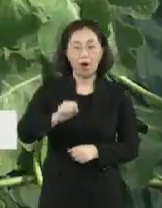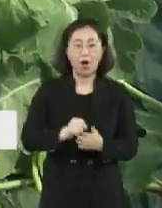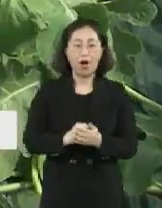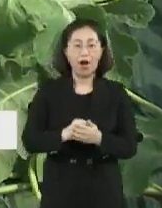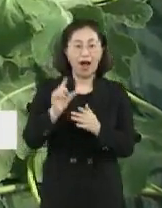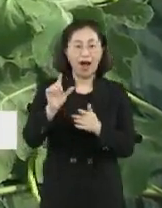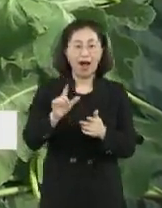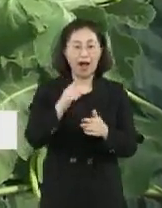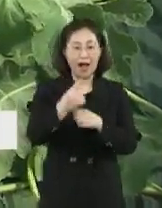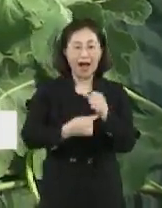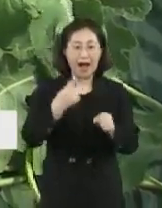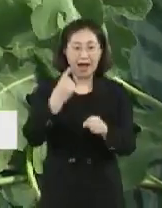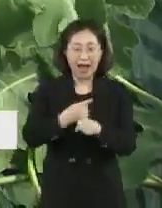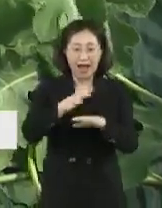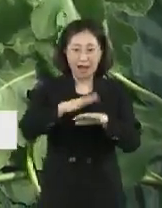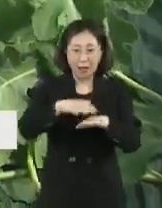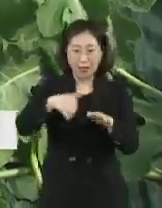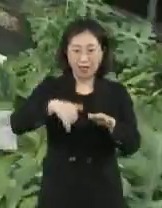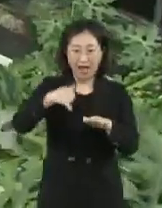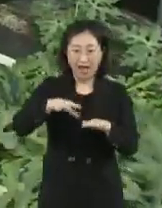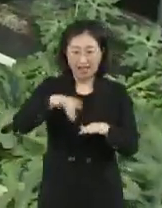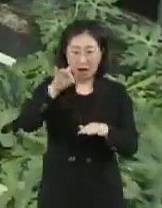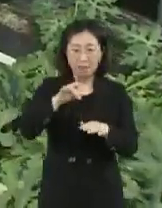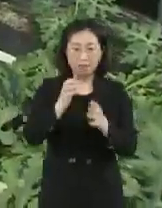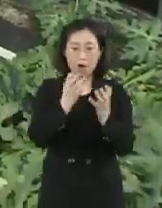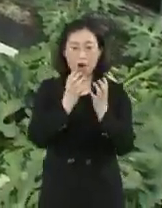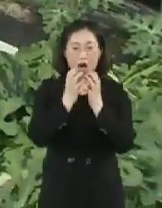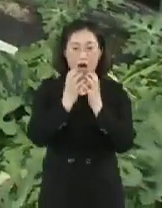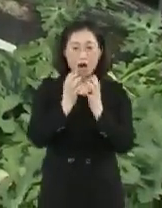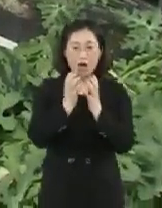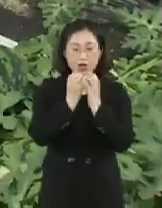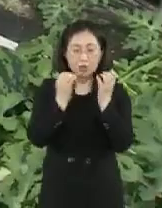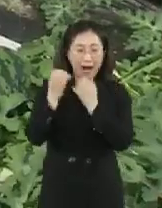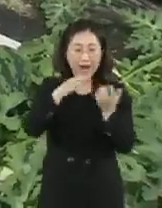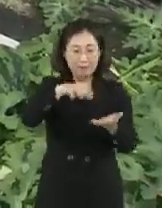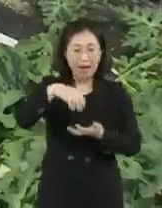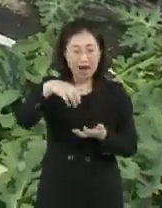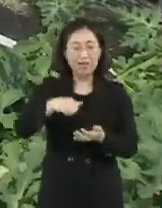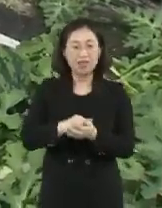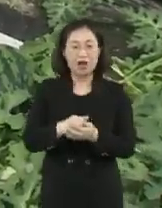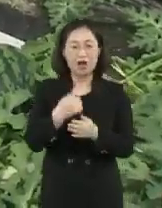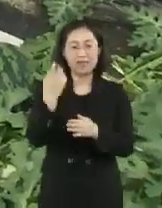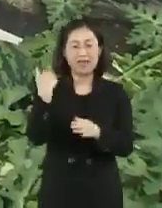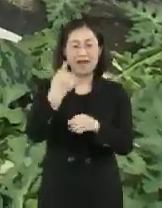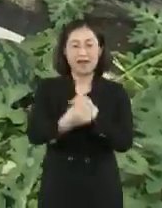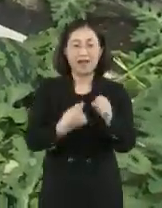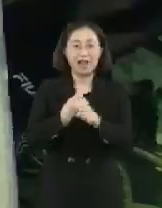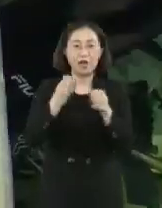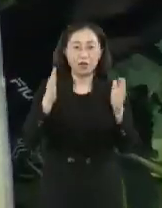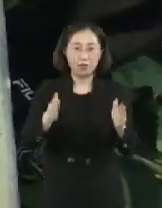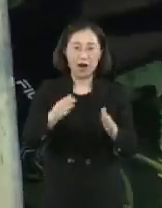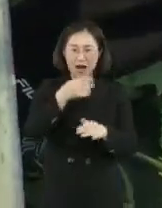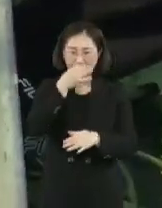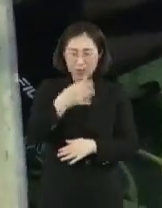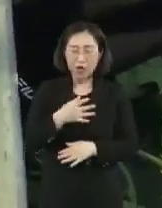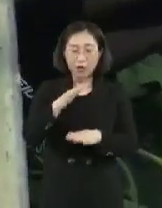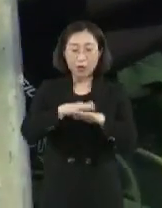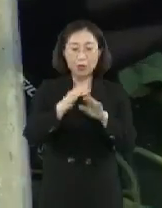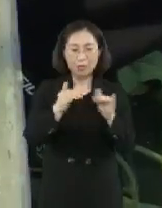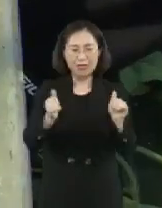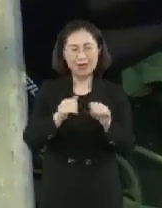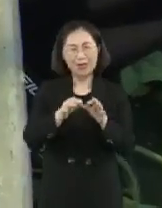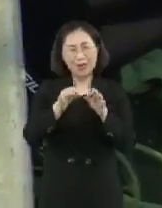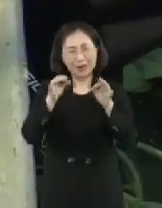한 해 농사 첫 출하 작품인 수박 작황이 좋아서 지난 1년 동안 코로나로 힘들어했던 농부들의 얼굴이